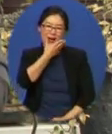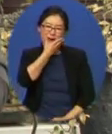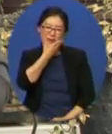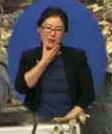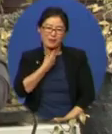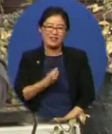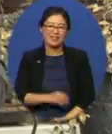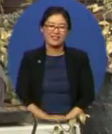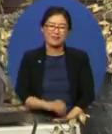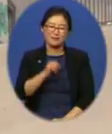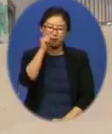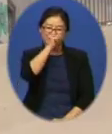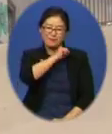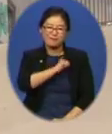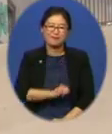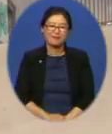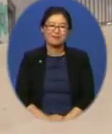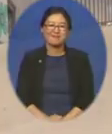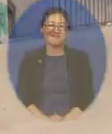없죠. 너무 좋죠.